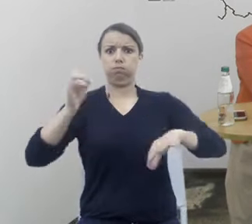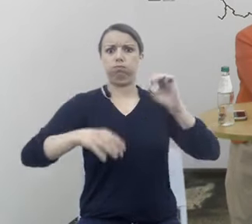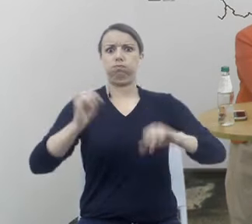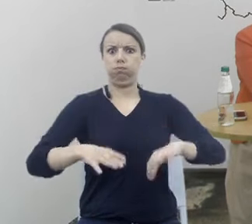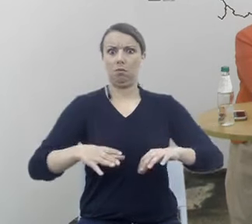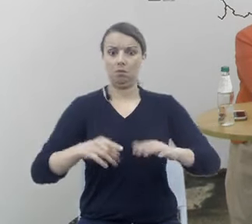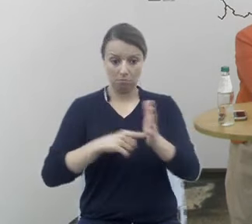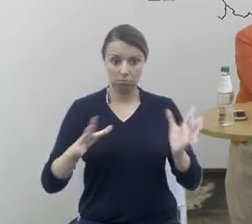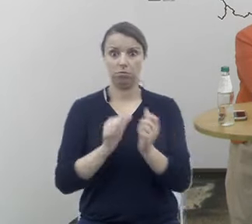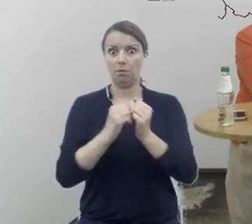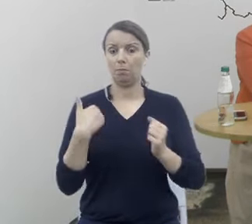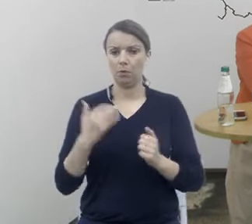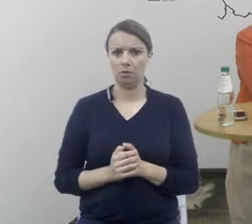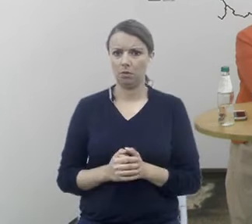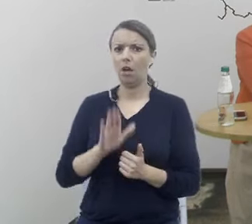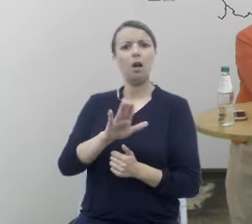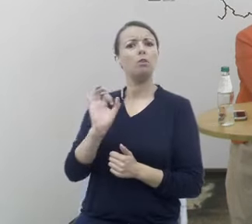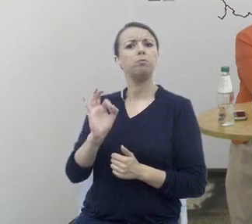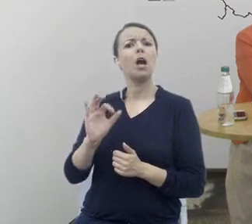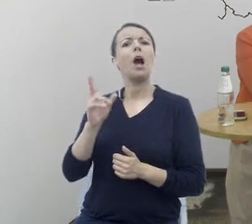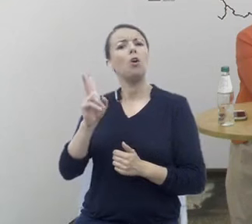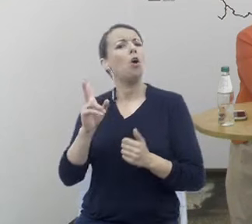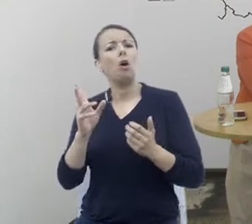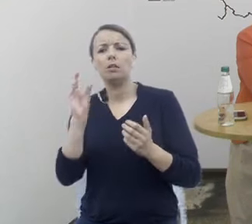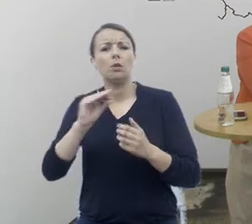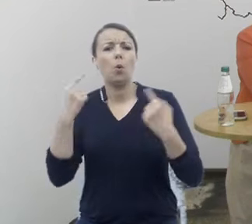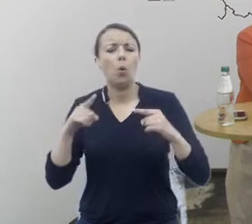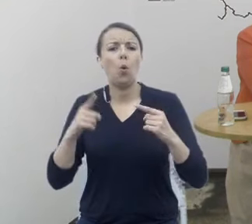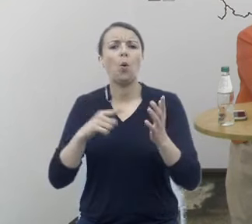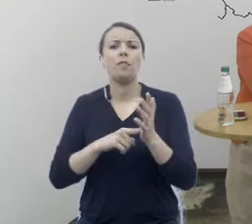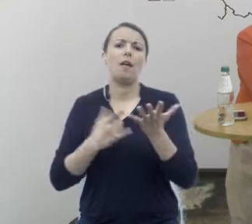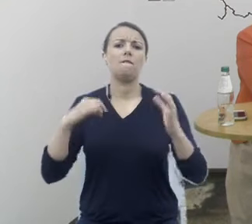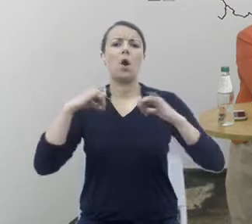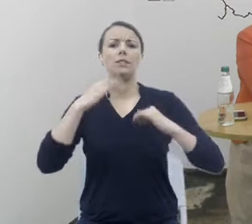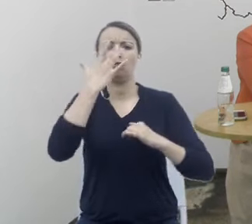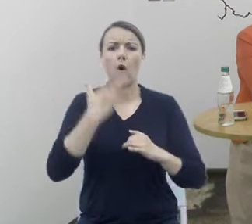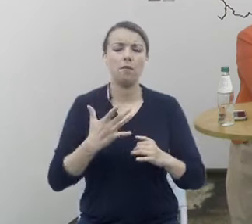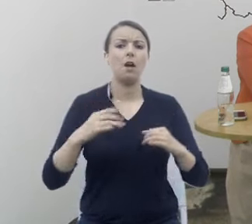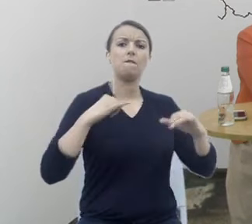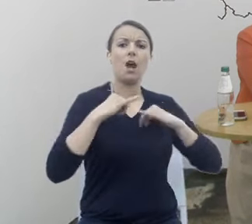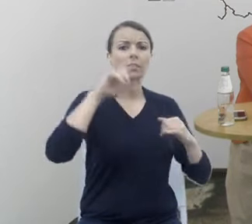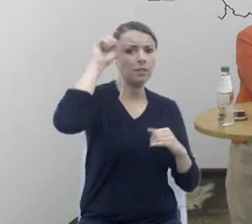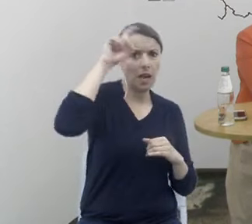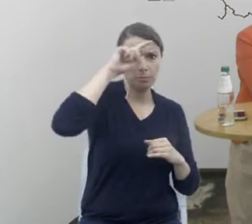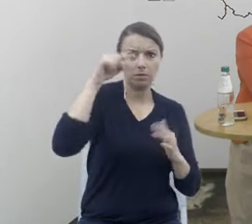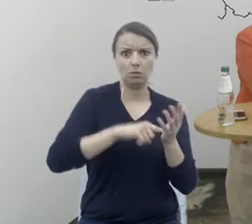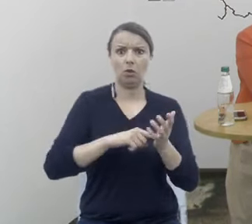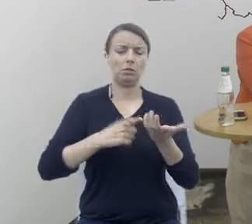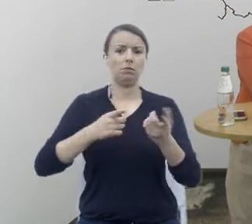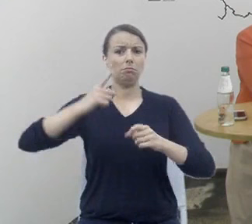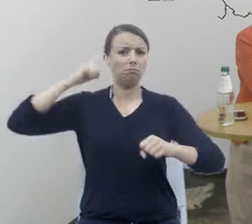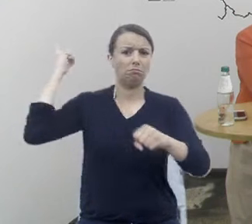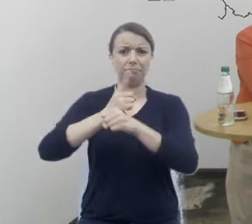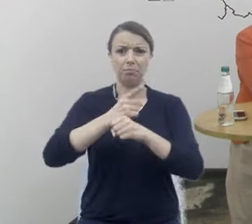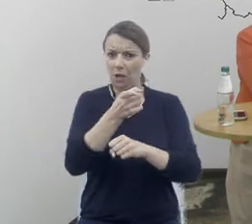nie było już władzy sowieckiej, nie było władzy niemieckiej, czy też właśnie była,